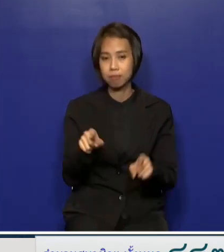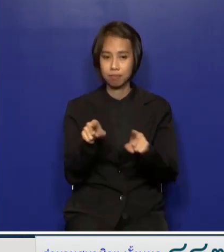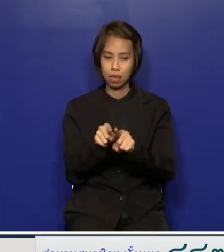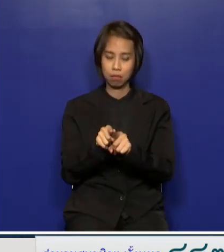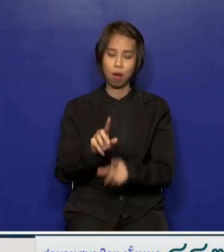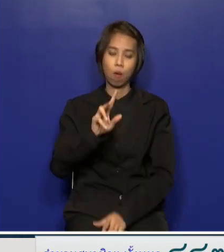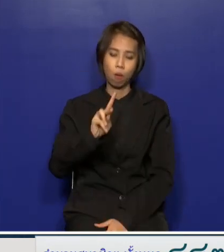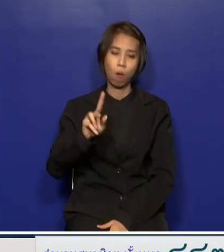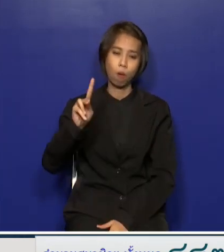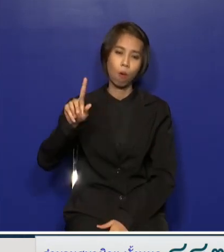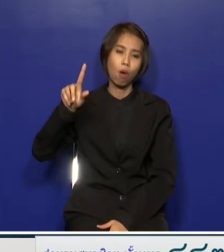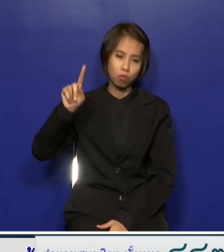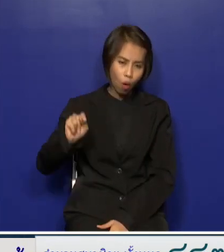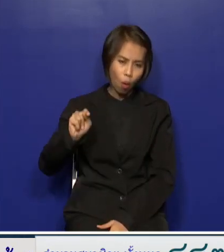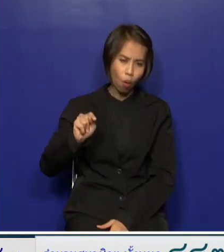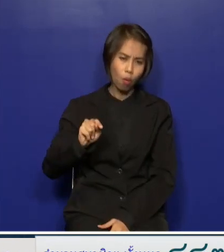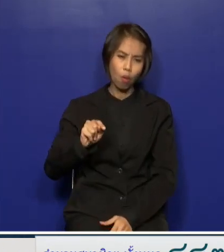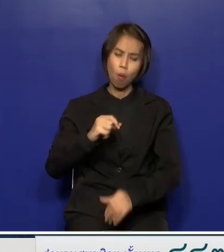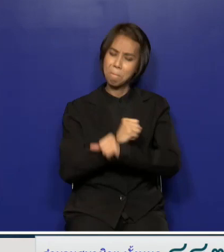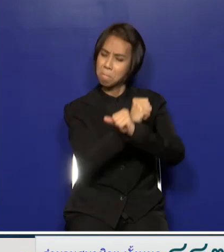priests อ่อนยาญนะครั